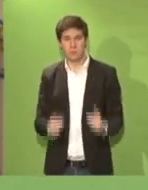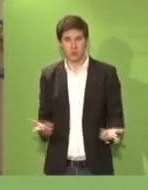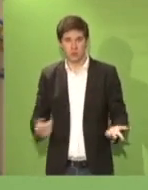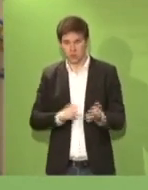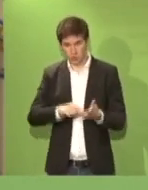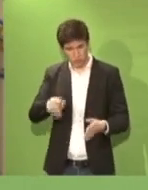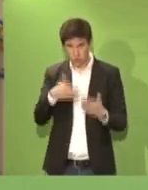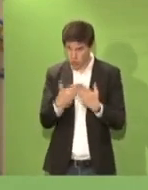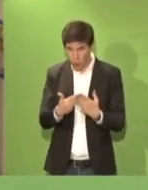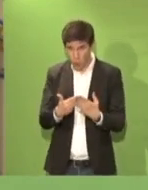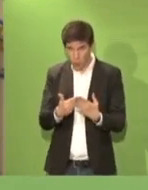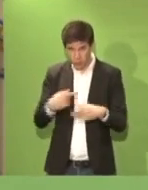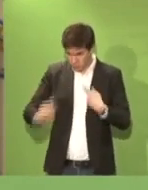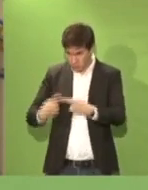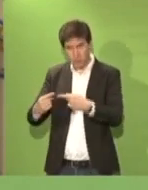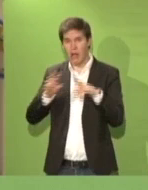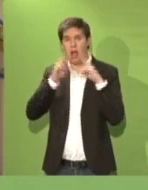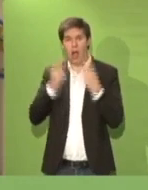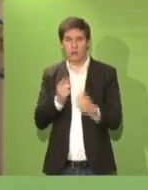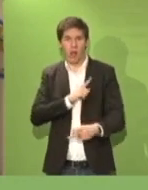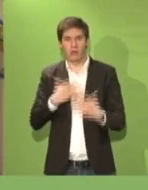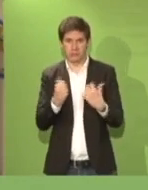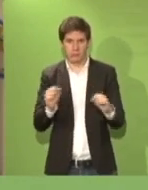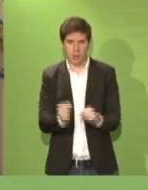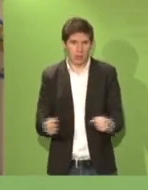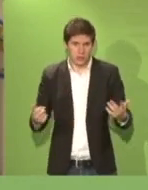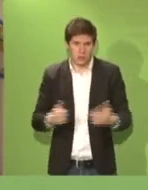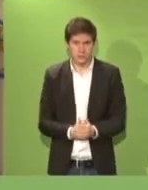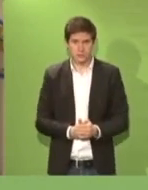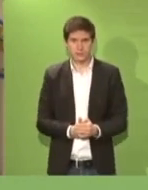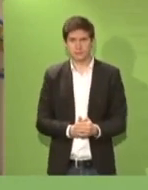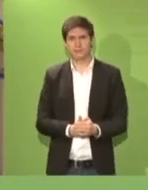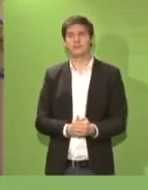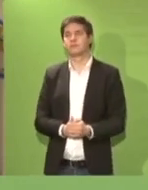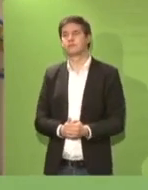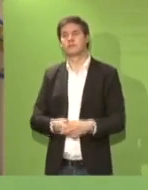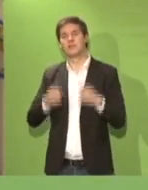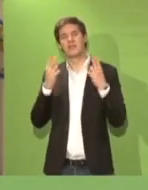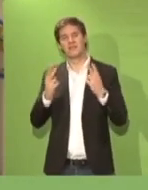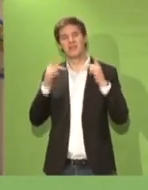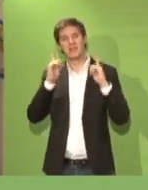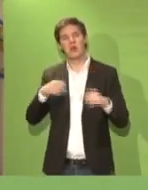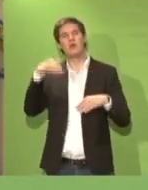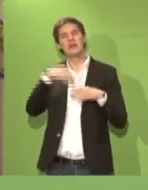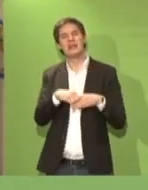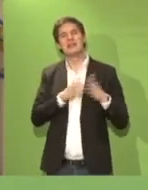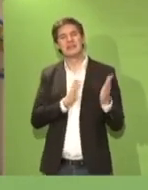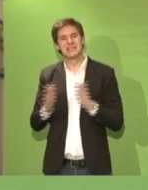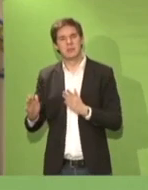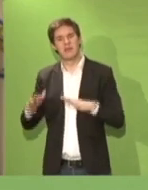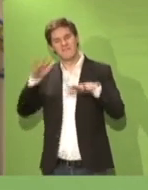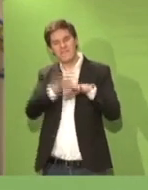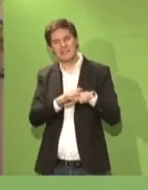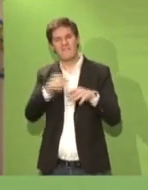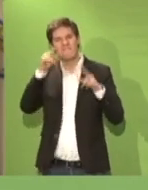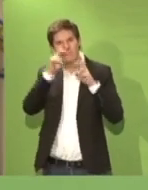damit diese Erde bleibt. Und schließlich, interdisziplinäre und vernetzte Forschung, Bildung und Ausbildung